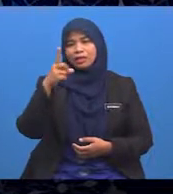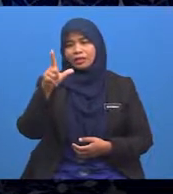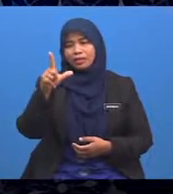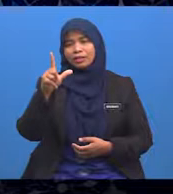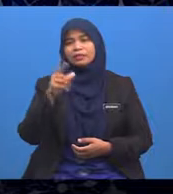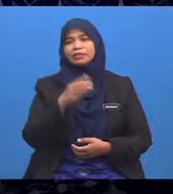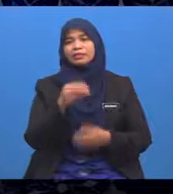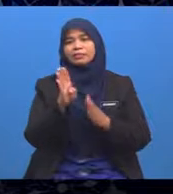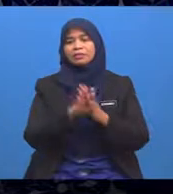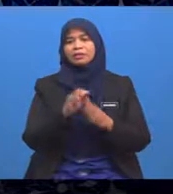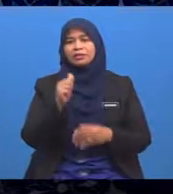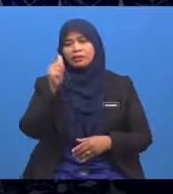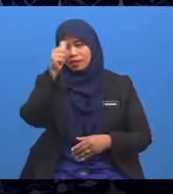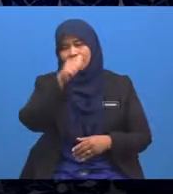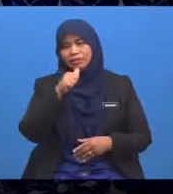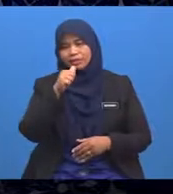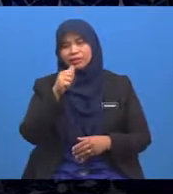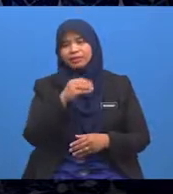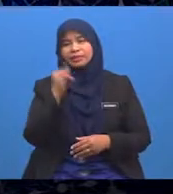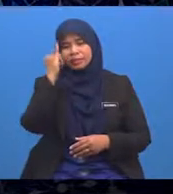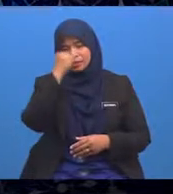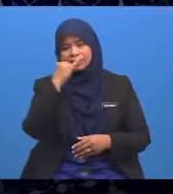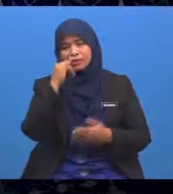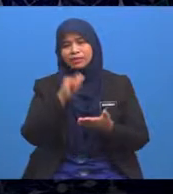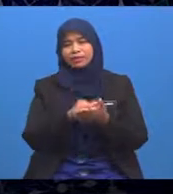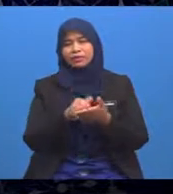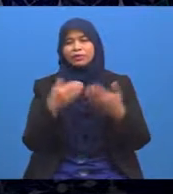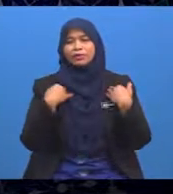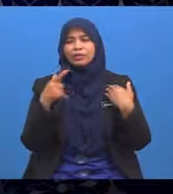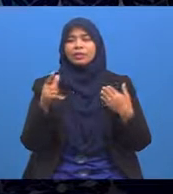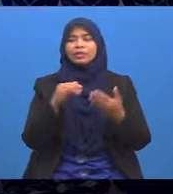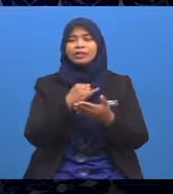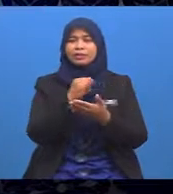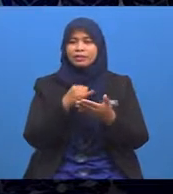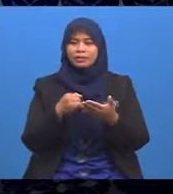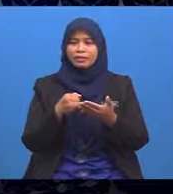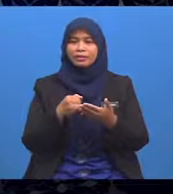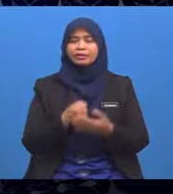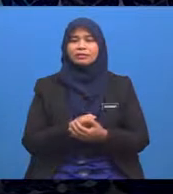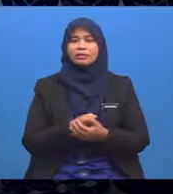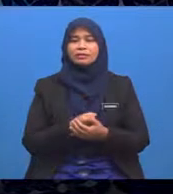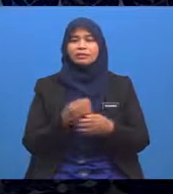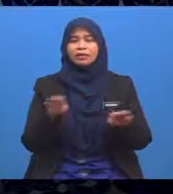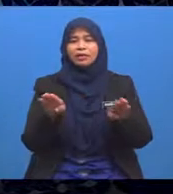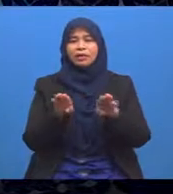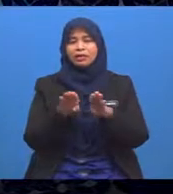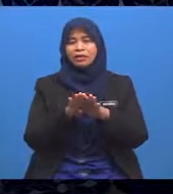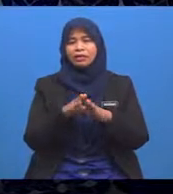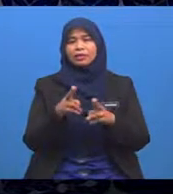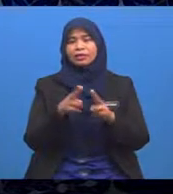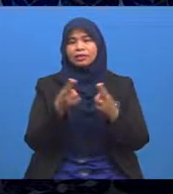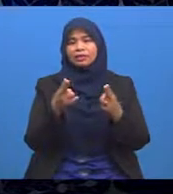itu indah dan keindahan itu adalah kesenian. Sebagaimana hadis Nabi sallallahu alaihi wasallam